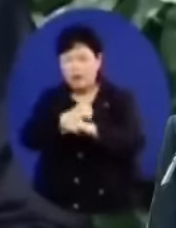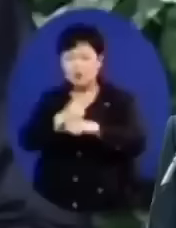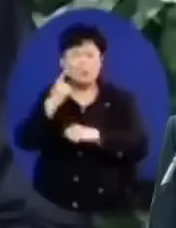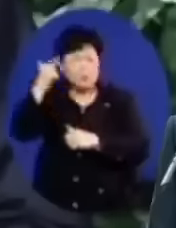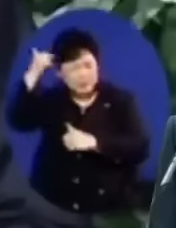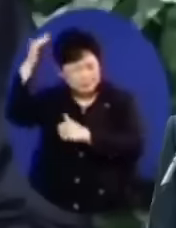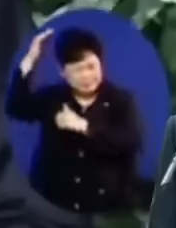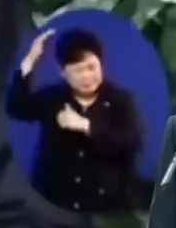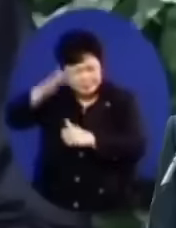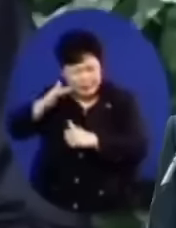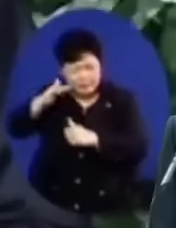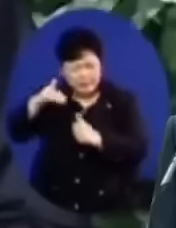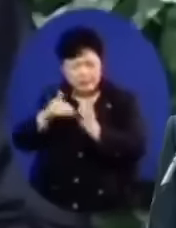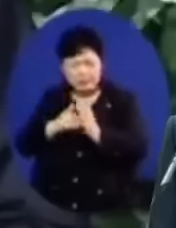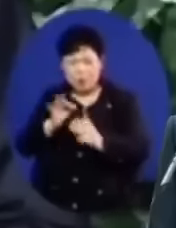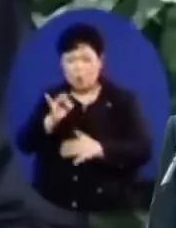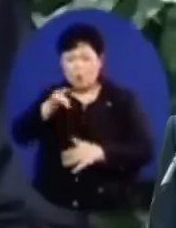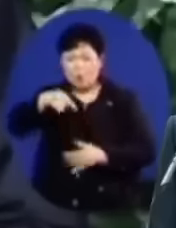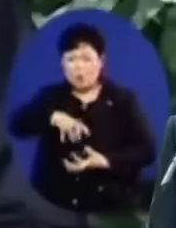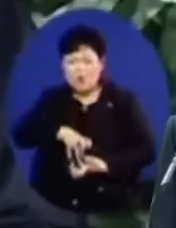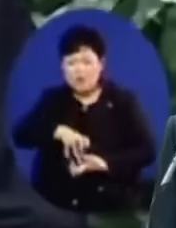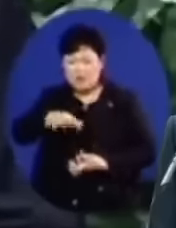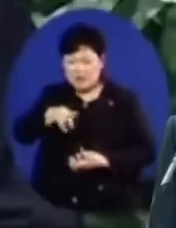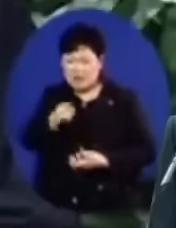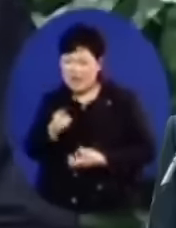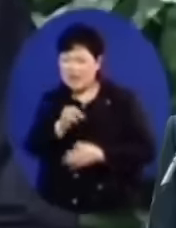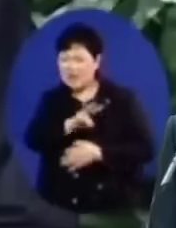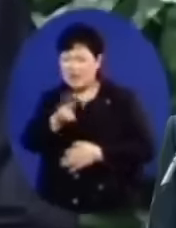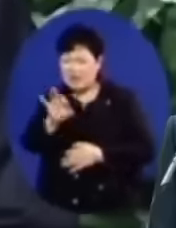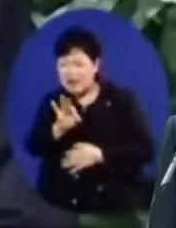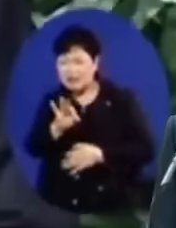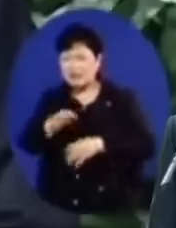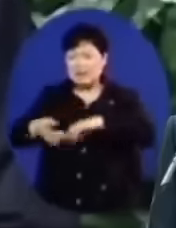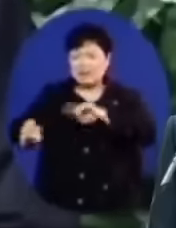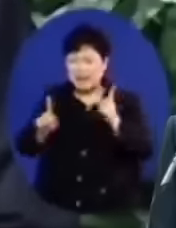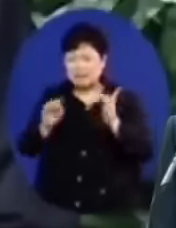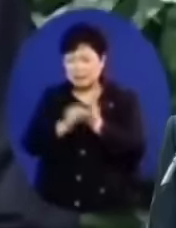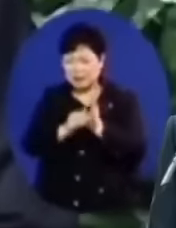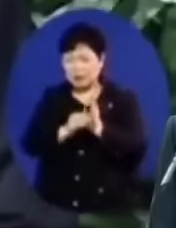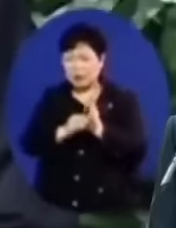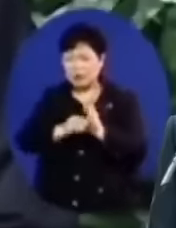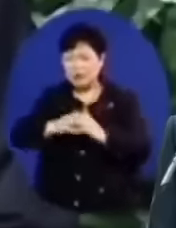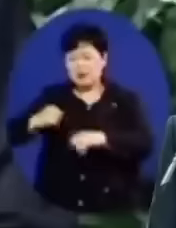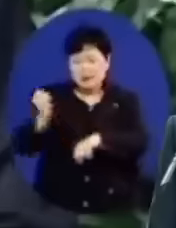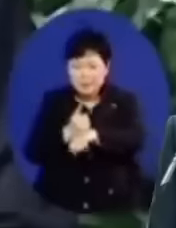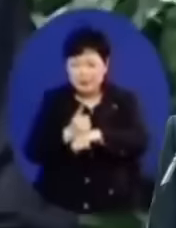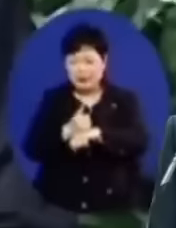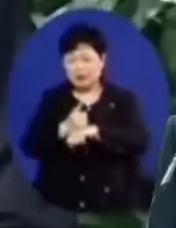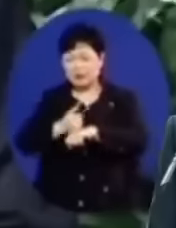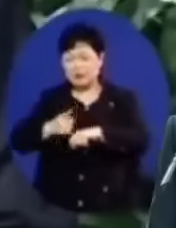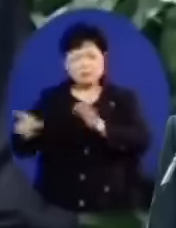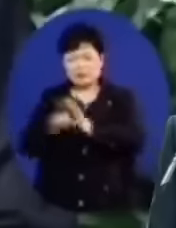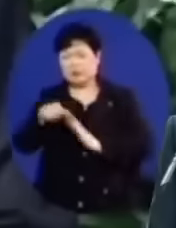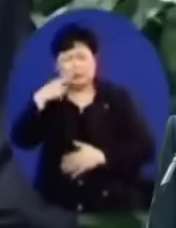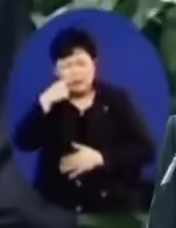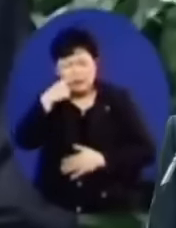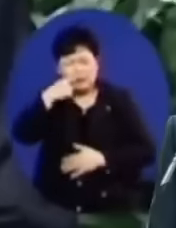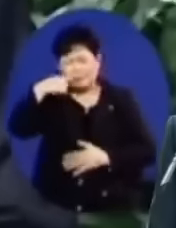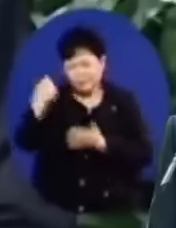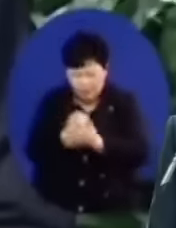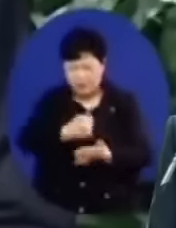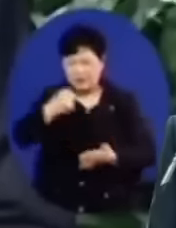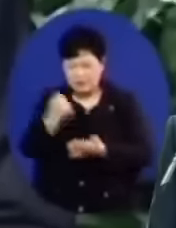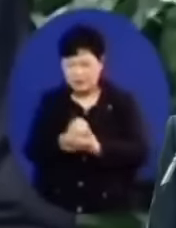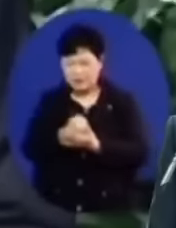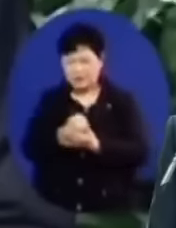목사님 유괴양이 나왔습니다 하다 곧장 아이고 안 믿어지네 탄식을 하죠.